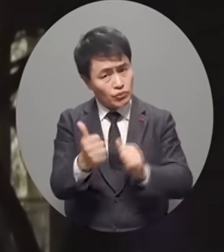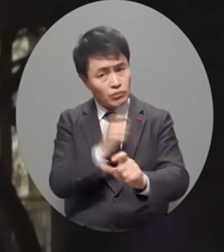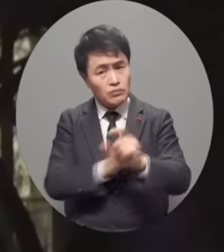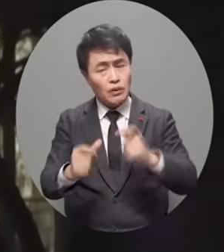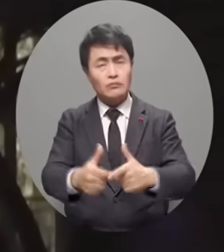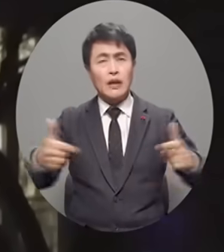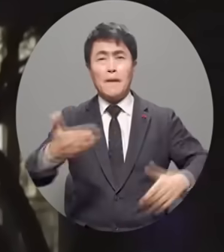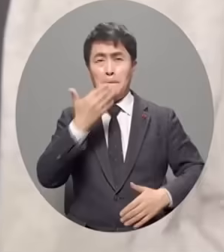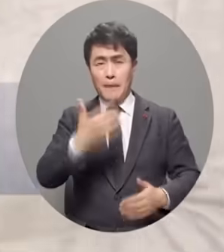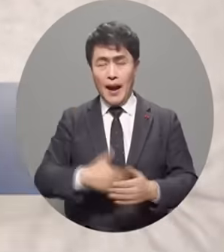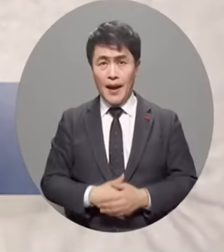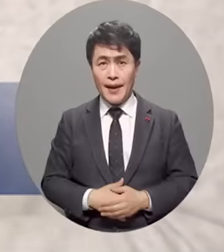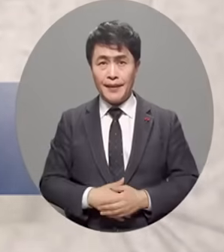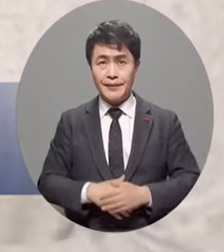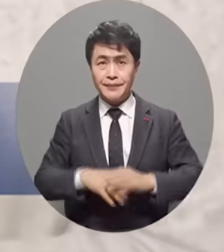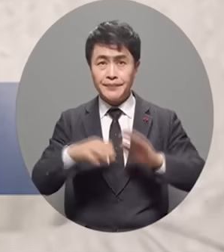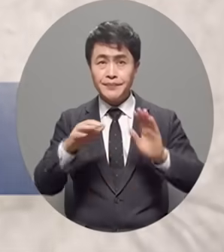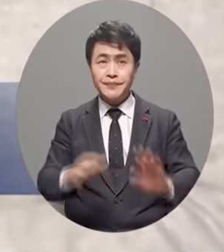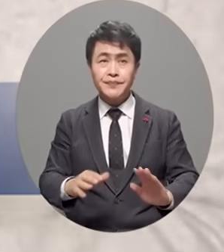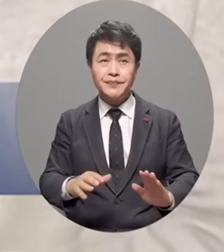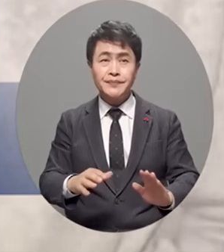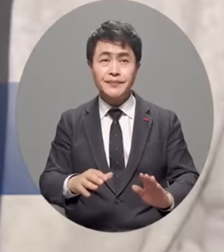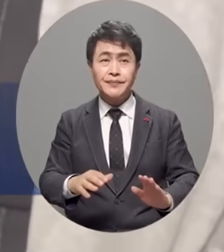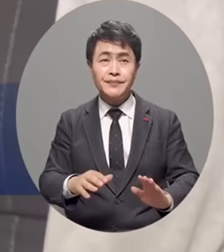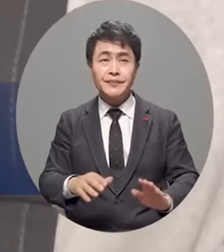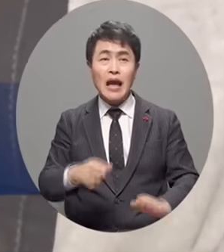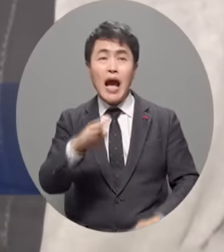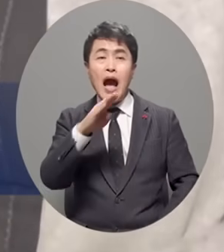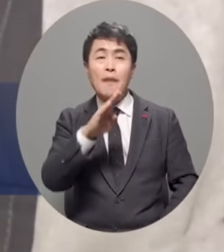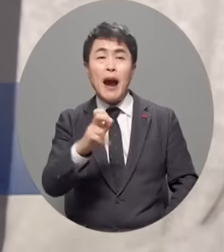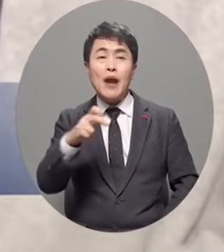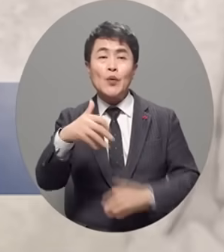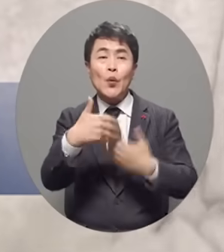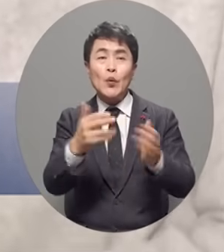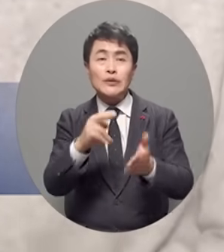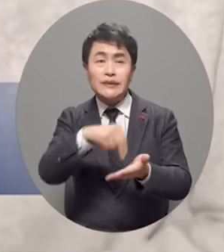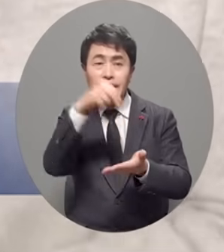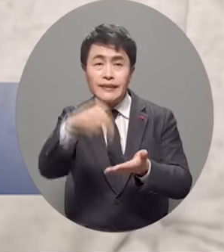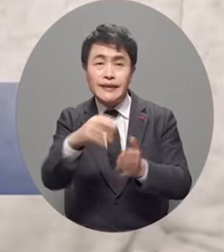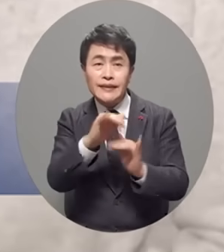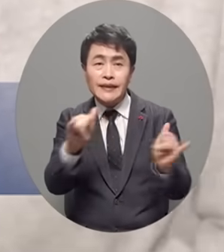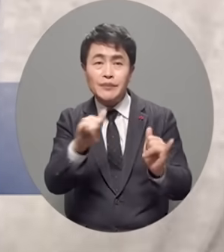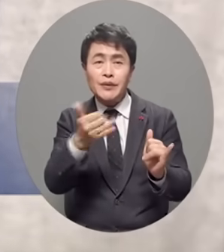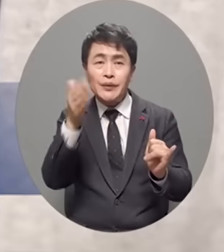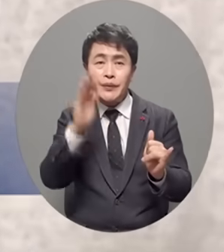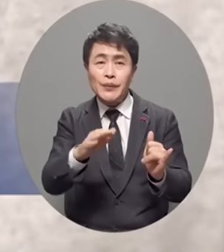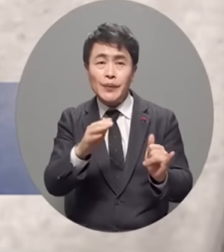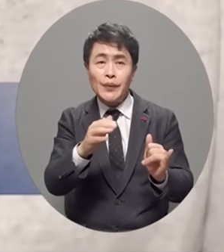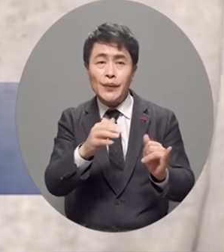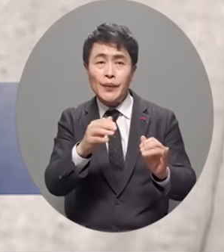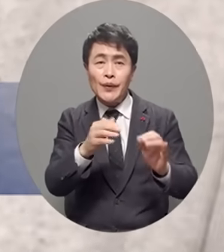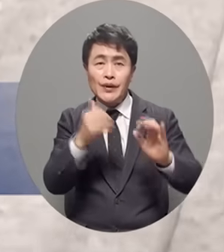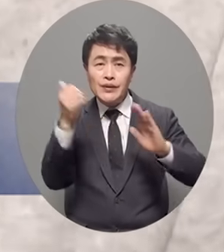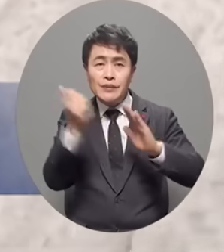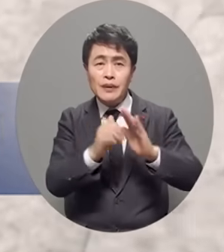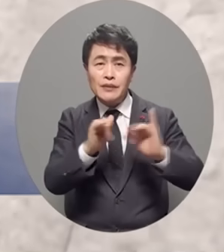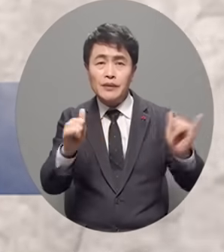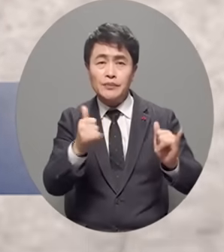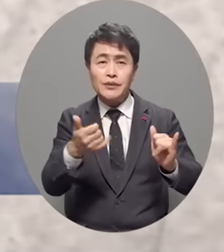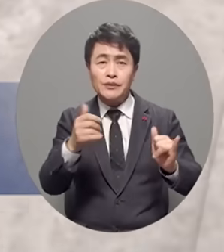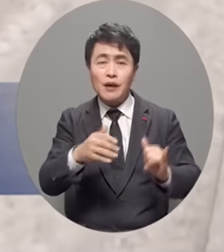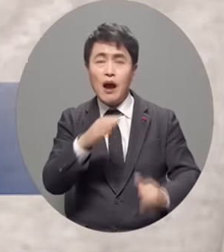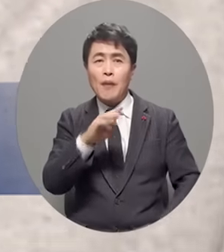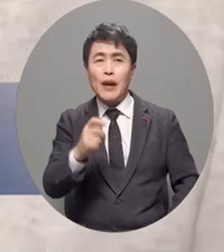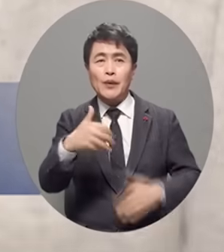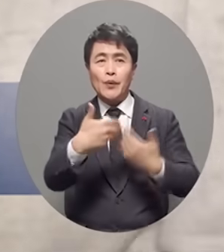수도 있습니다. někdo skákal na ten balkónek, někdo to úplně asi nevychytal, říkal, ale lidi se báli, je